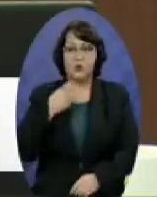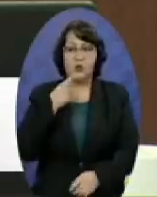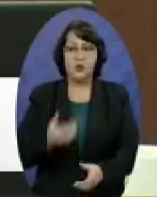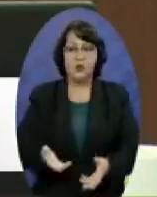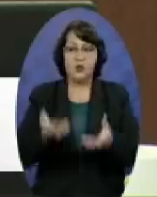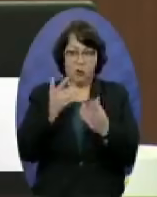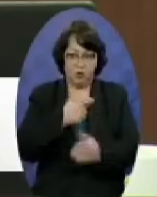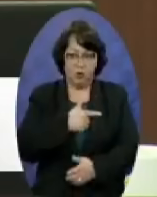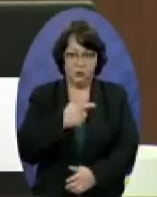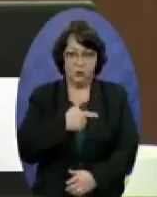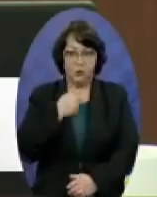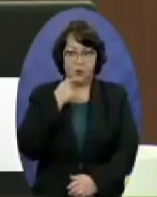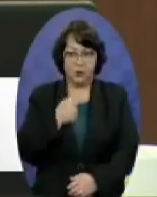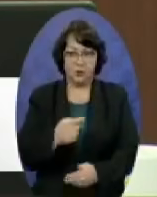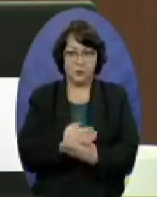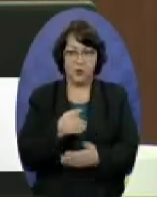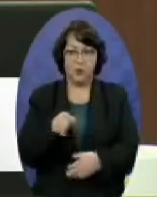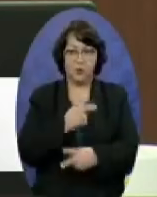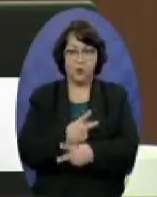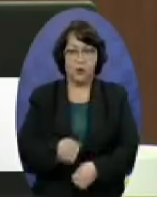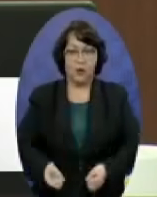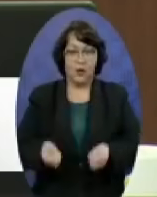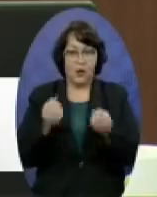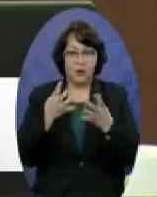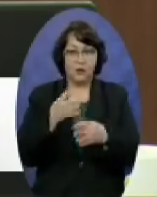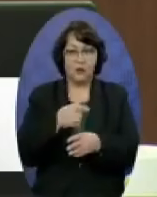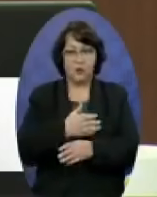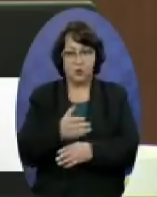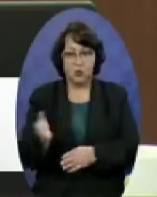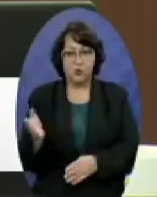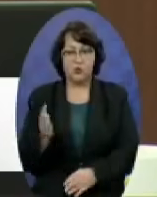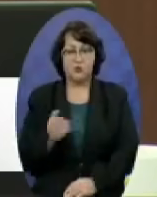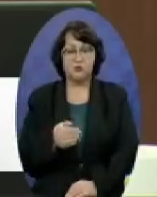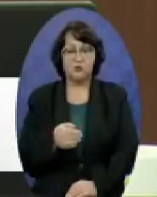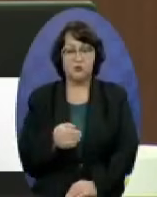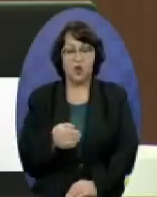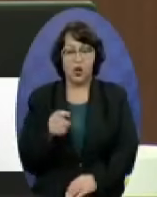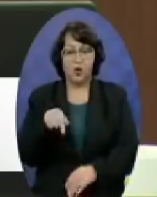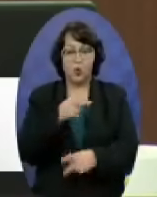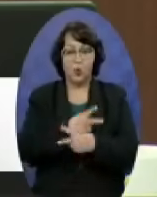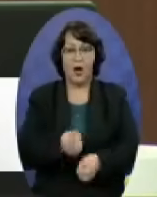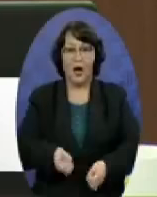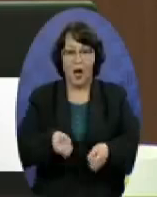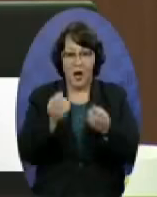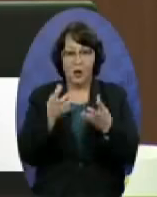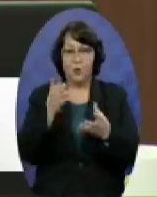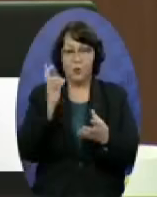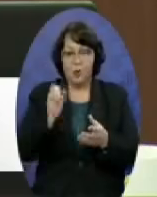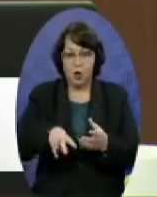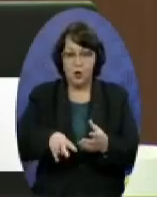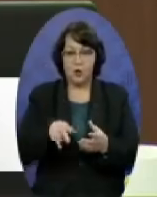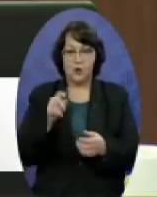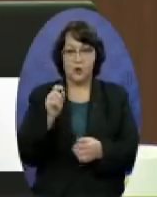юу. Тэгэхээр энэ хууль гарснаараа болоод иймэрхүү одоо